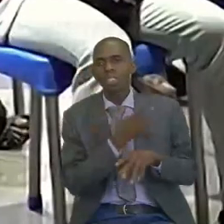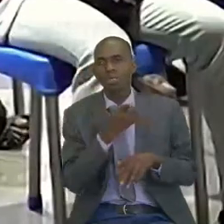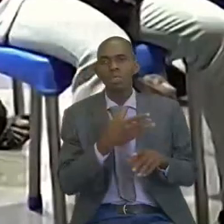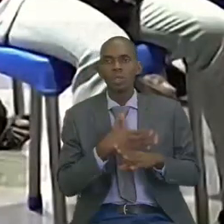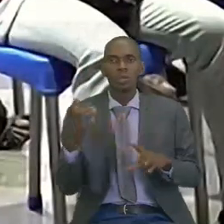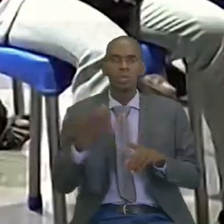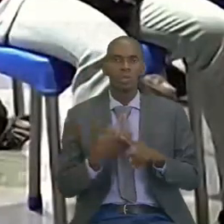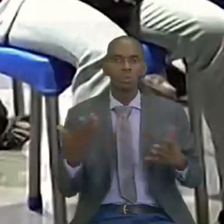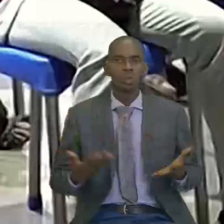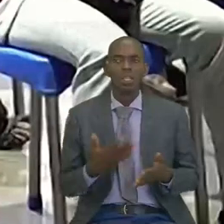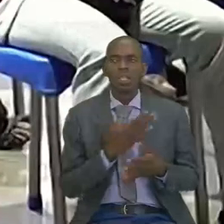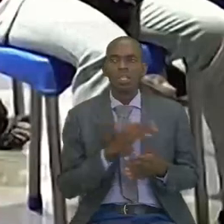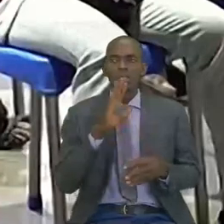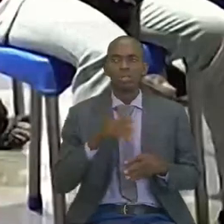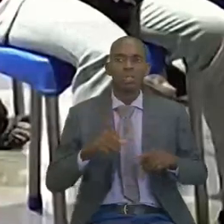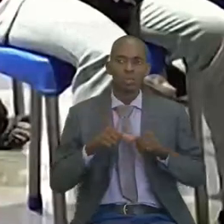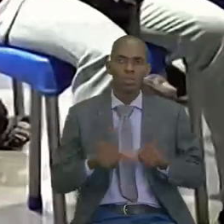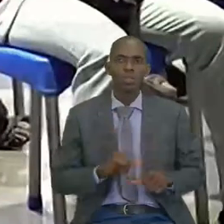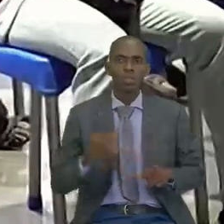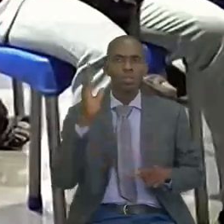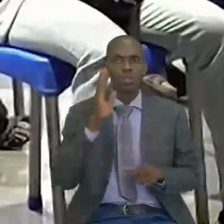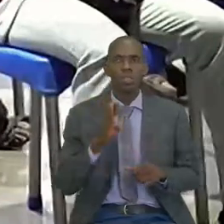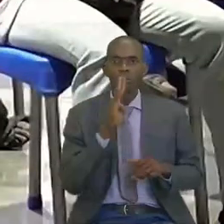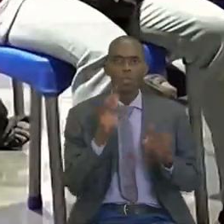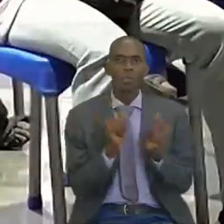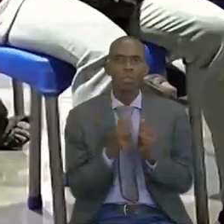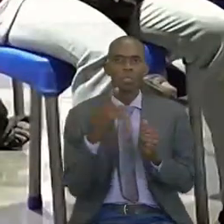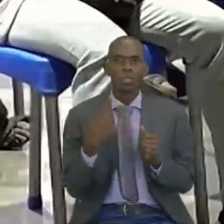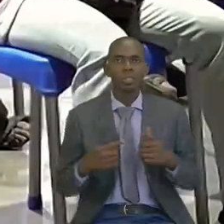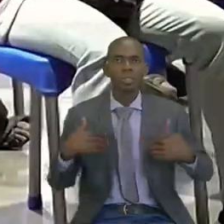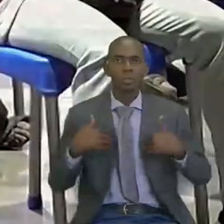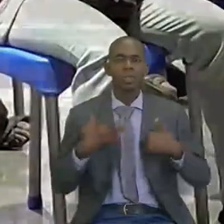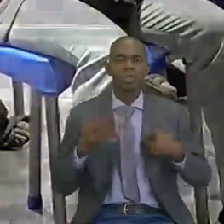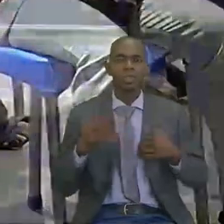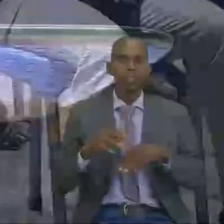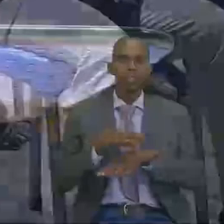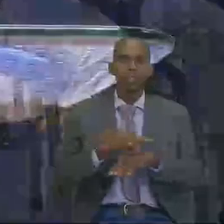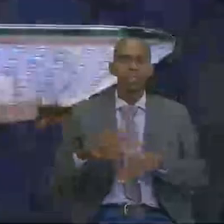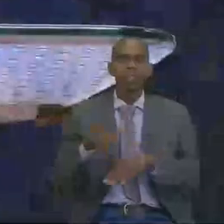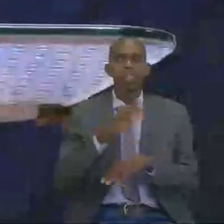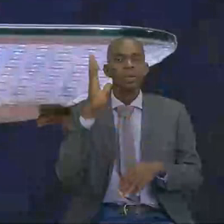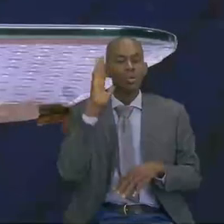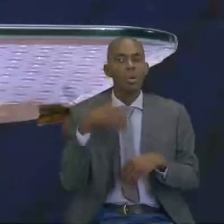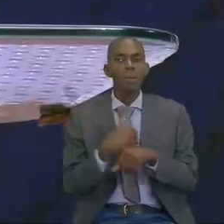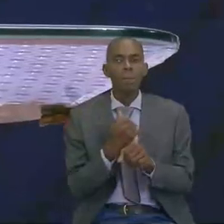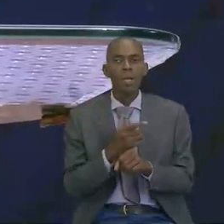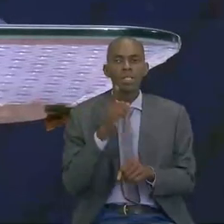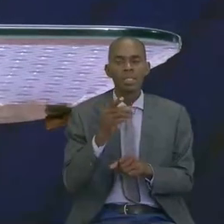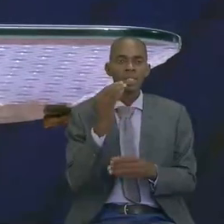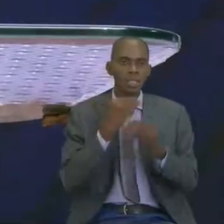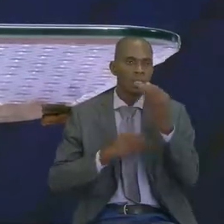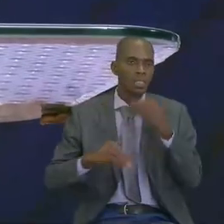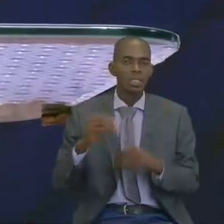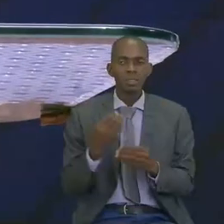on te chassera du milieu des hommes. Tu auras ta demeure avec les bêtes des champs. On te